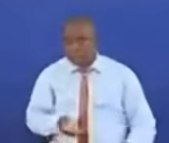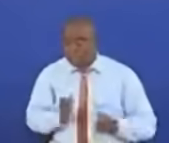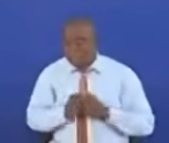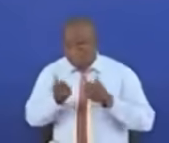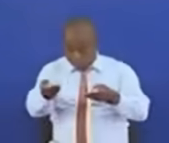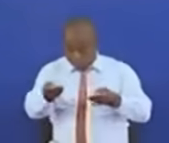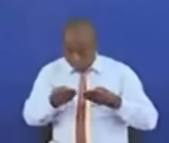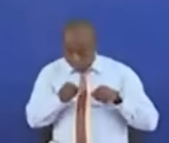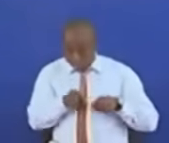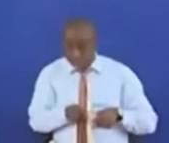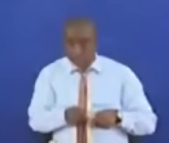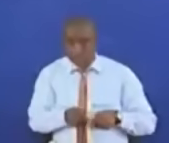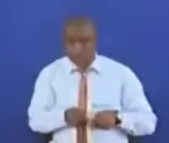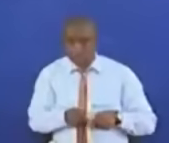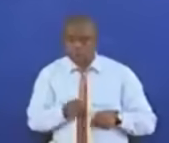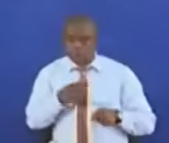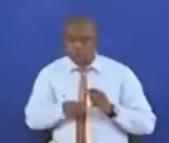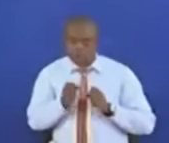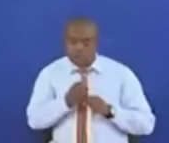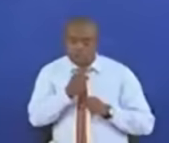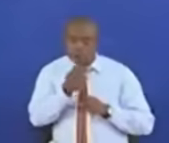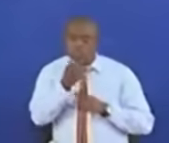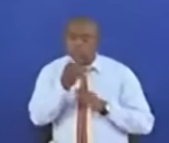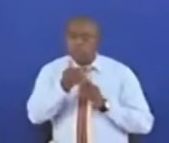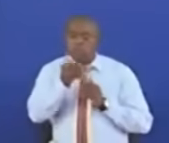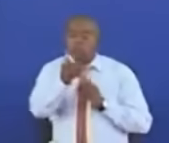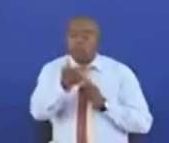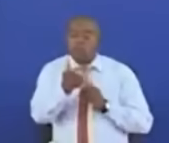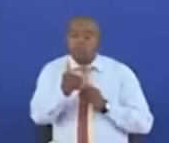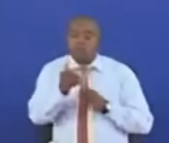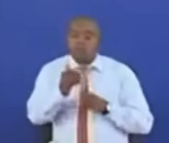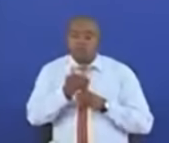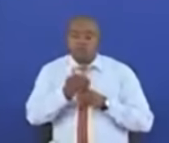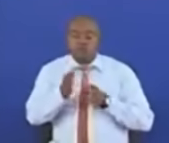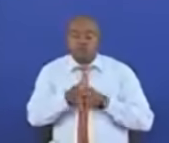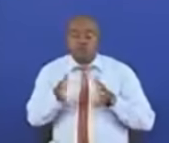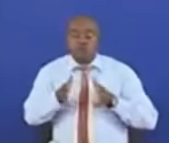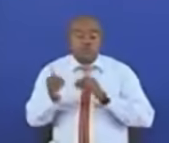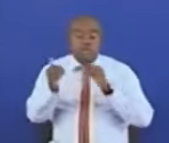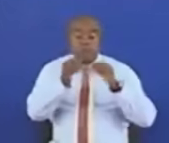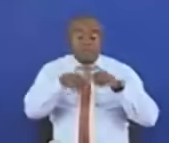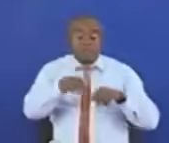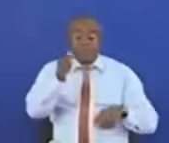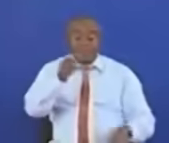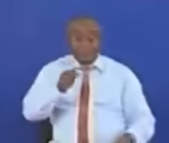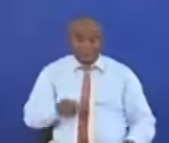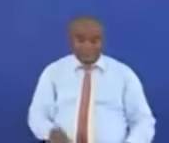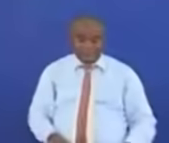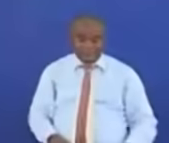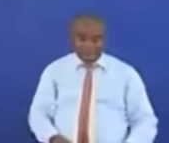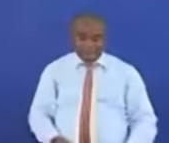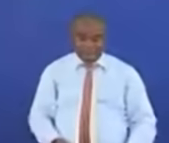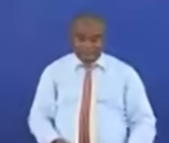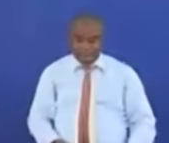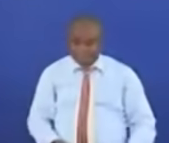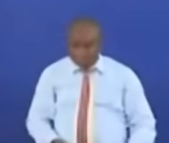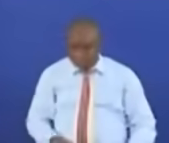haya ambayo yanatupeleka hatua moja mbele katika kukuza demokrasia katika nchi yetu.